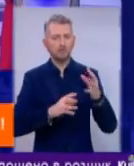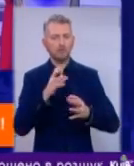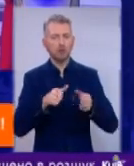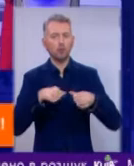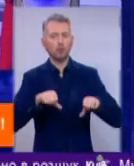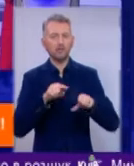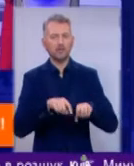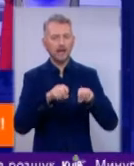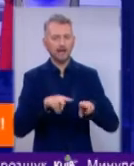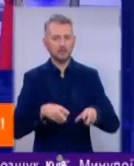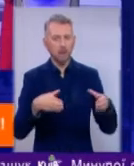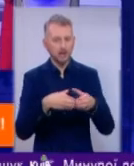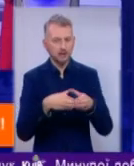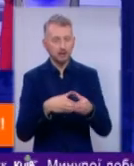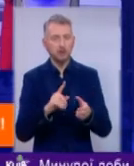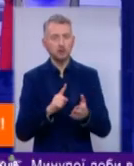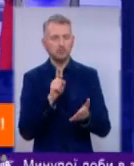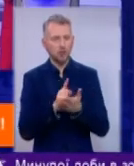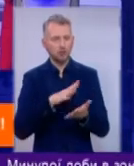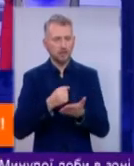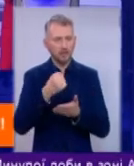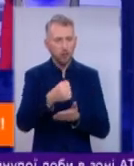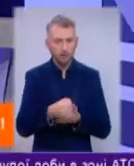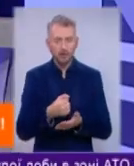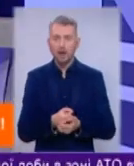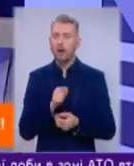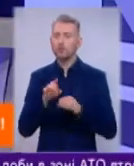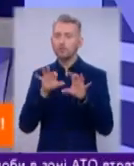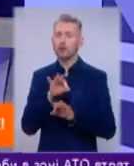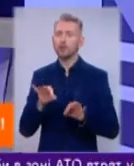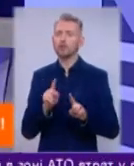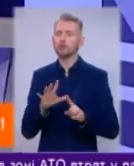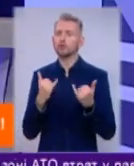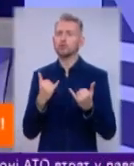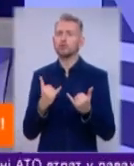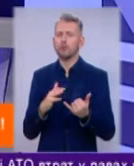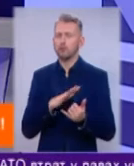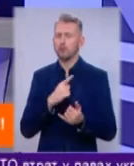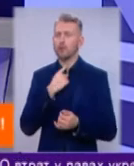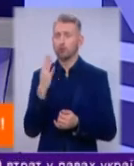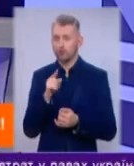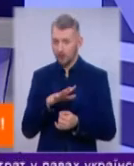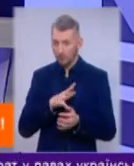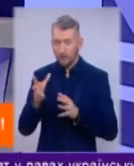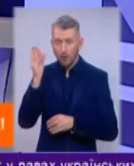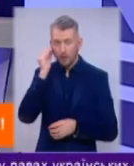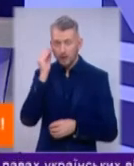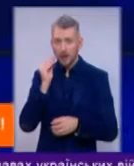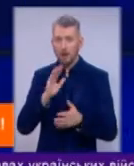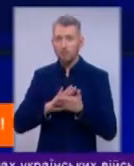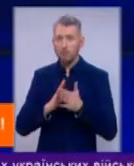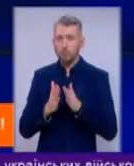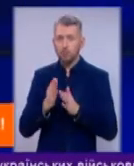комісії цих експертів, що мають бути делеговані. В цьому законопроекті, який сьогодні був проголосований, там була врахована